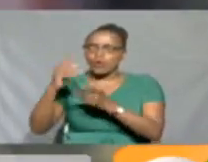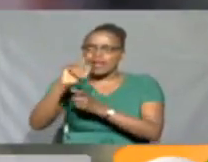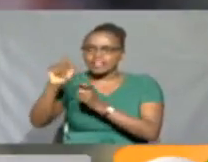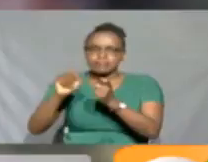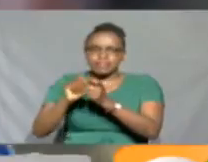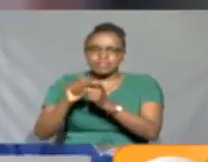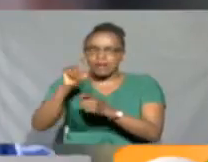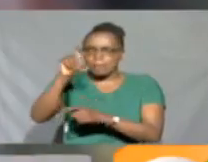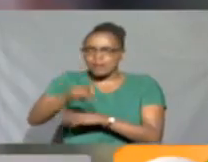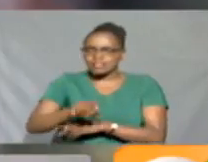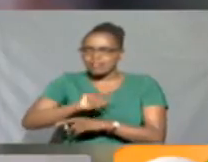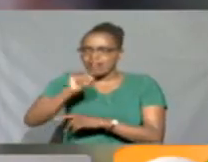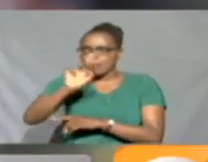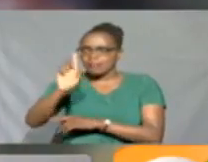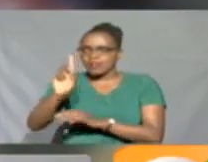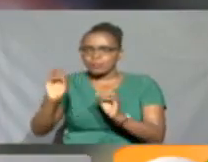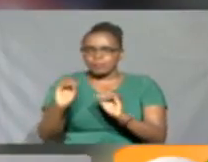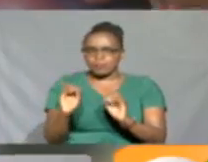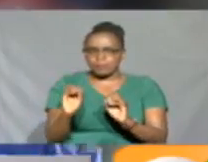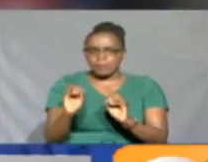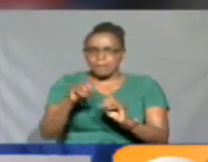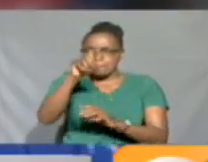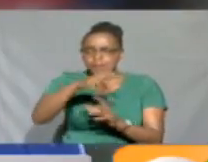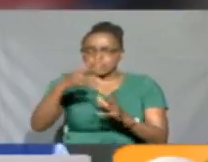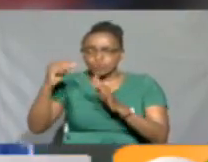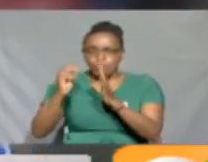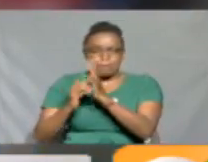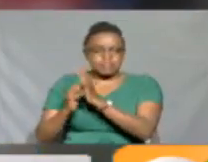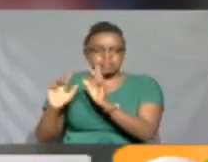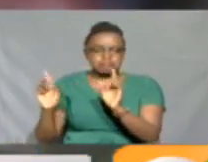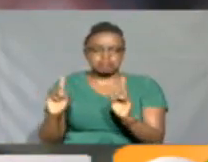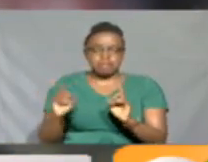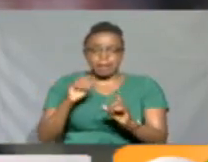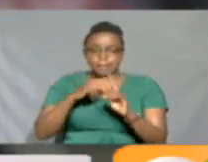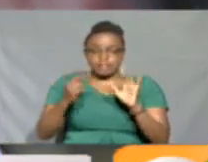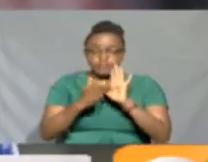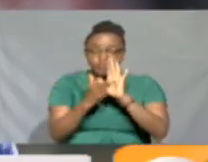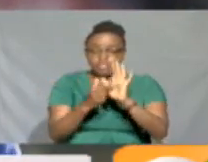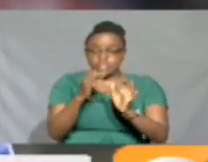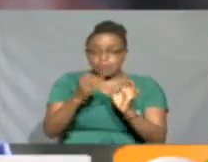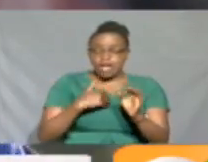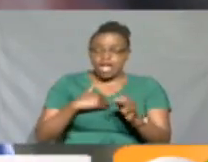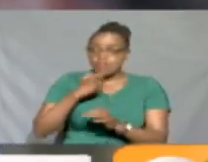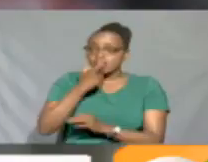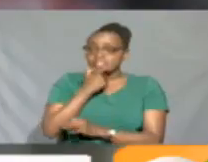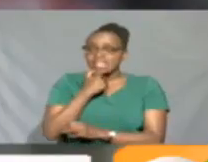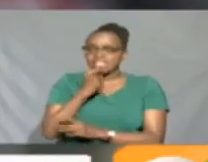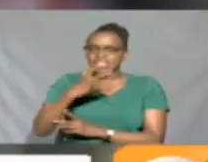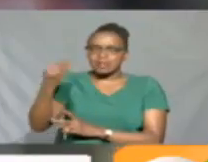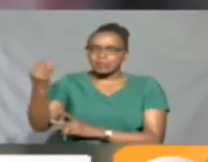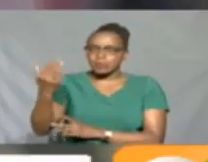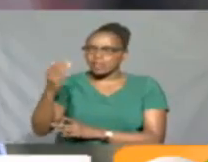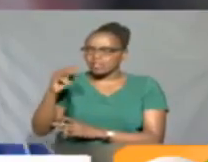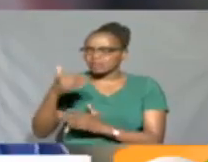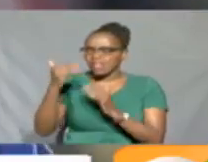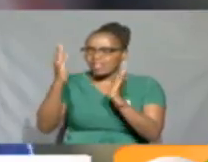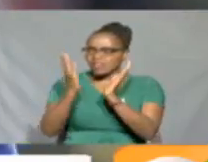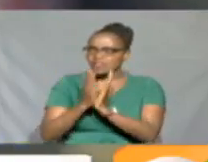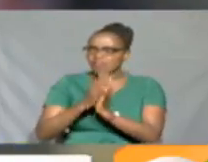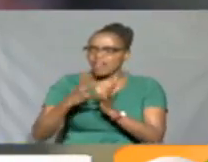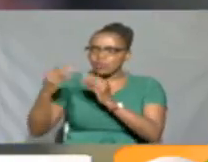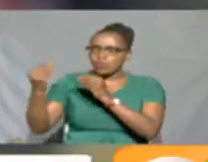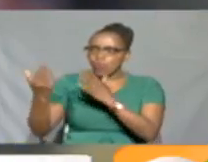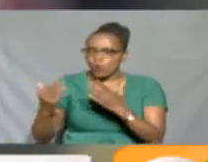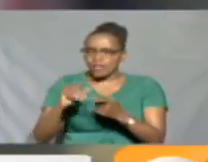specifically? Si lazima kuje Nairobi, si lazima aende Machakos. Kama for example unaweza sema Nyanza, mtu anafaa ende wapi? Rift Valley, mtu anafaa ende